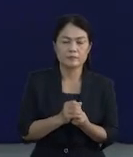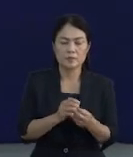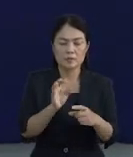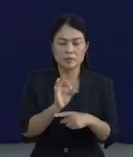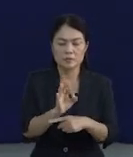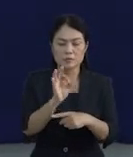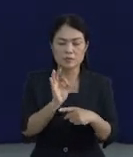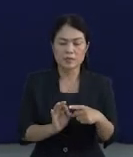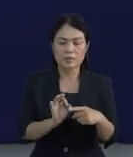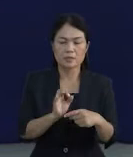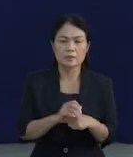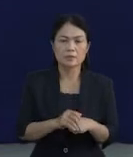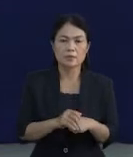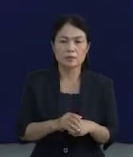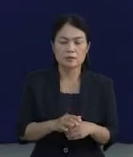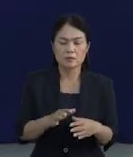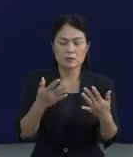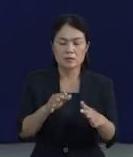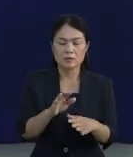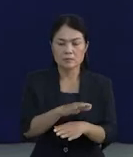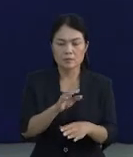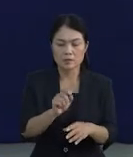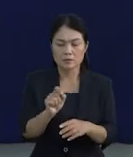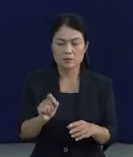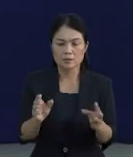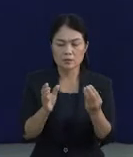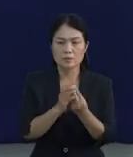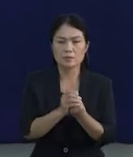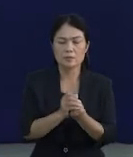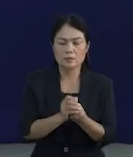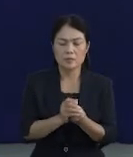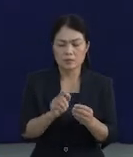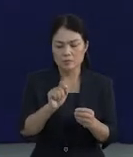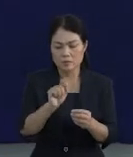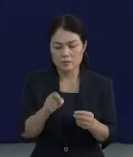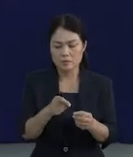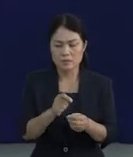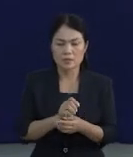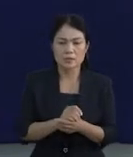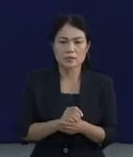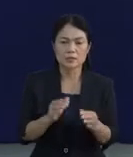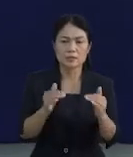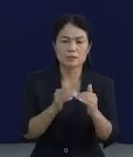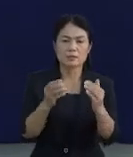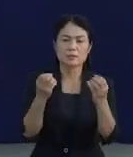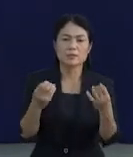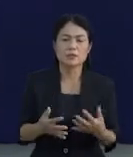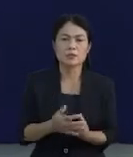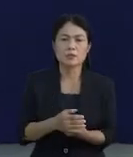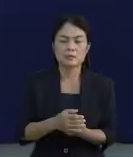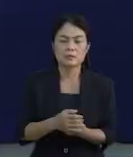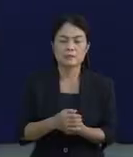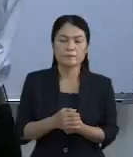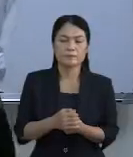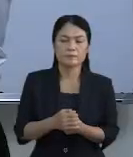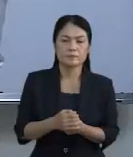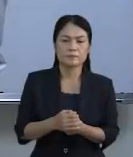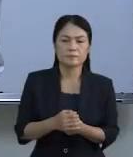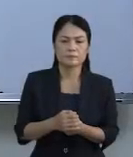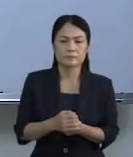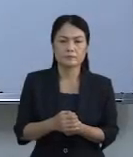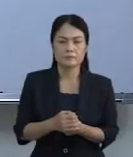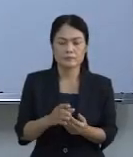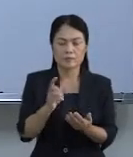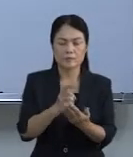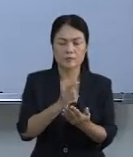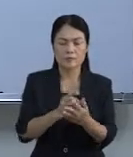prop hiện nè với hai lực cụ ao cốn sẽ xế chia chùm luôn tụ sập hiện thằng này màu bảo ma là con nè con tiền bao nhiêu hai và meri